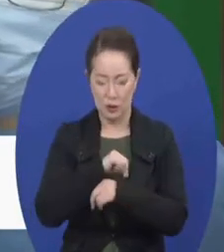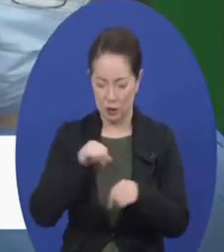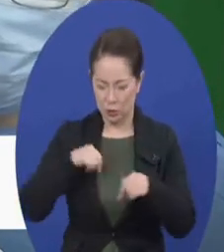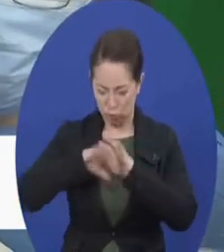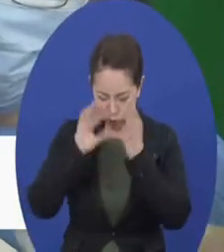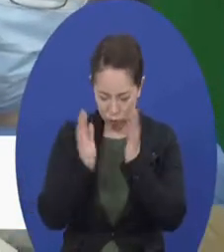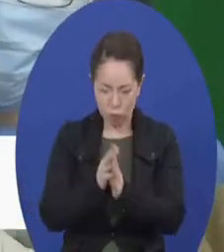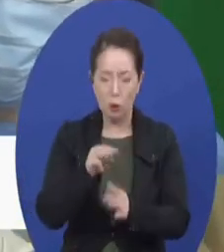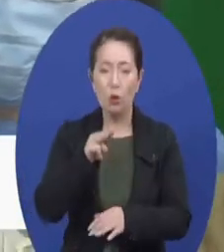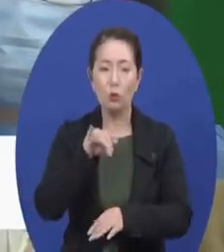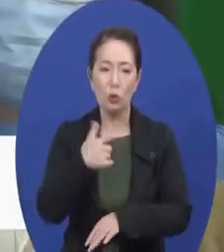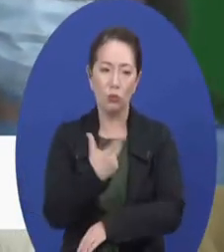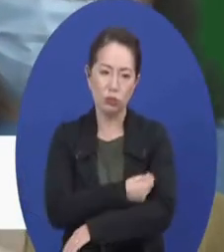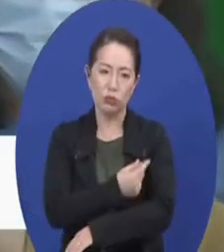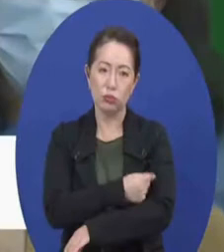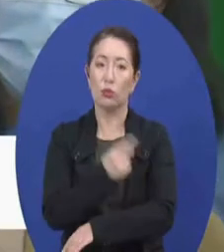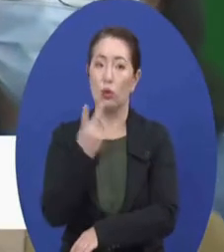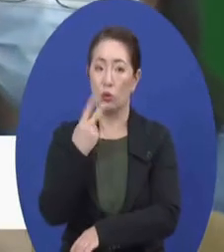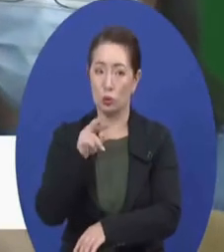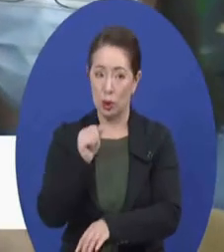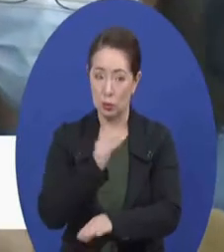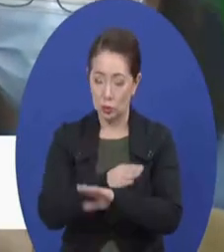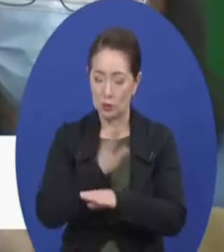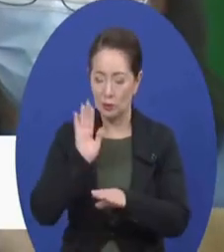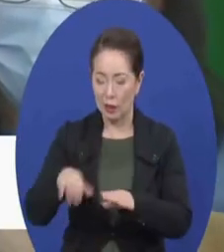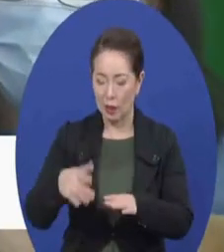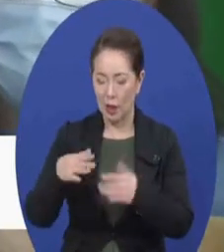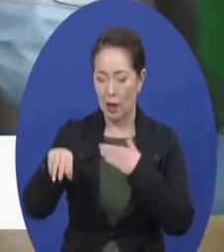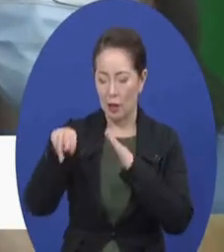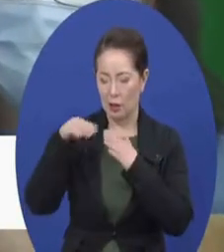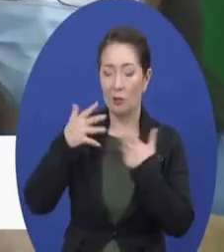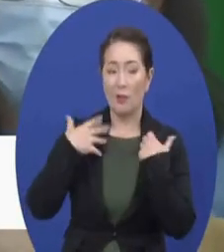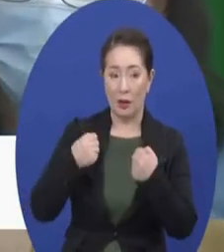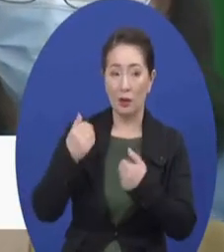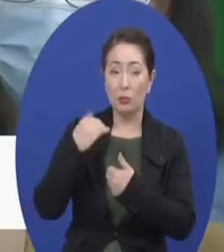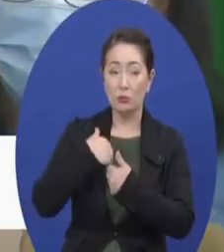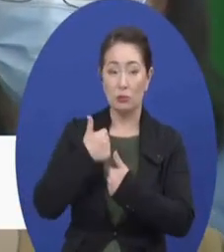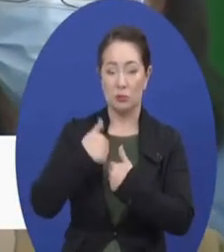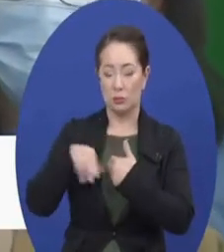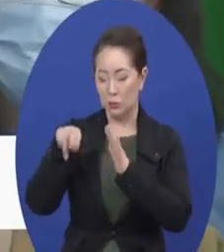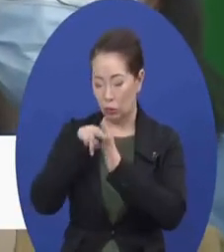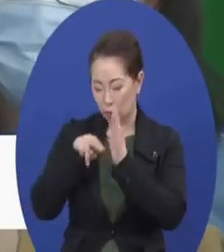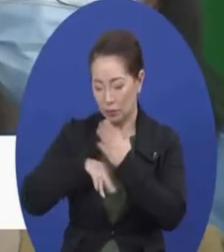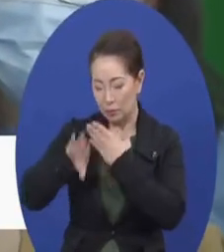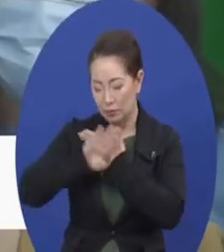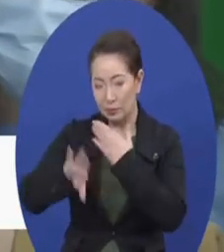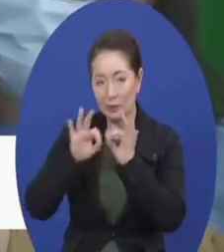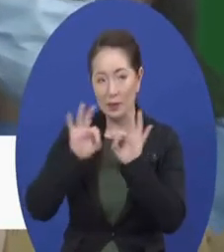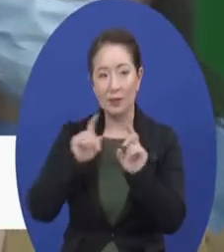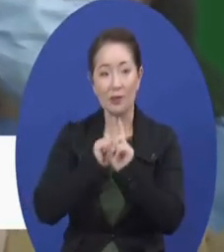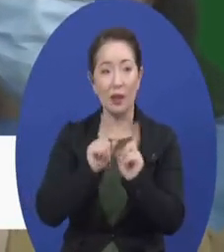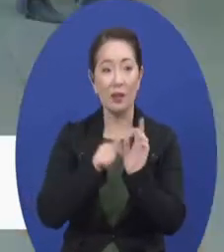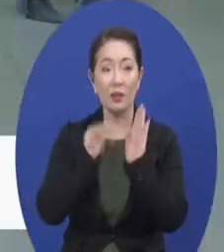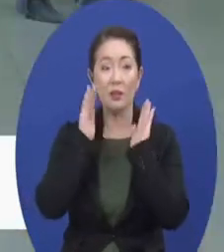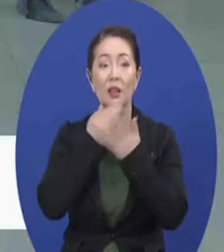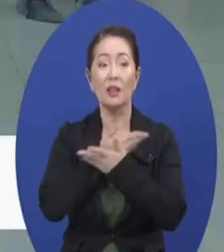авч яаж дархлаа тогтно гэдгийг ойлгож, халдвар хамгааллын дэглэмээ сайтар баримтлах нь чухал гэдгийг онцломоор байна.